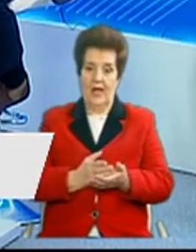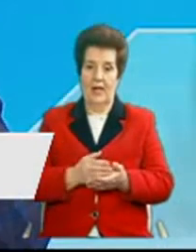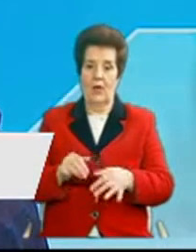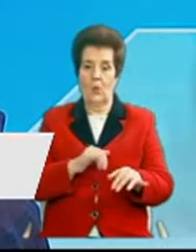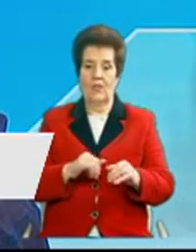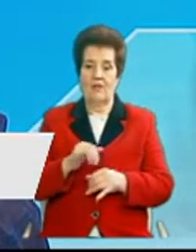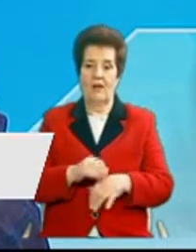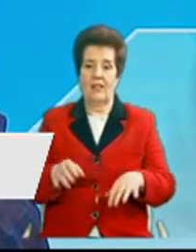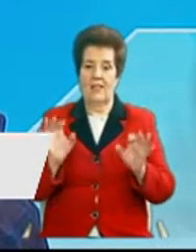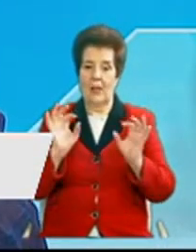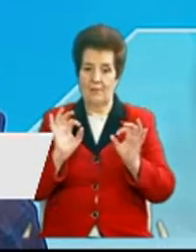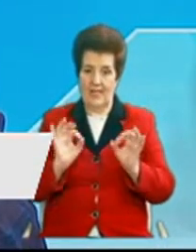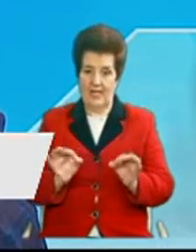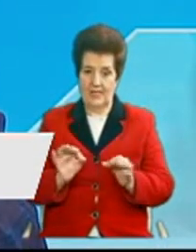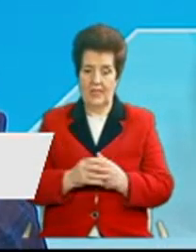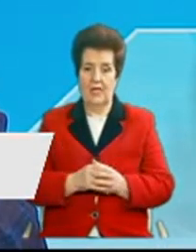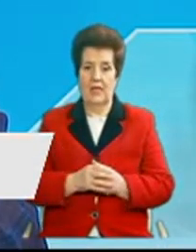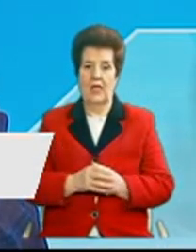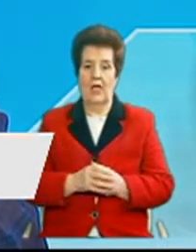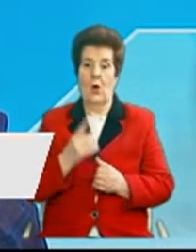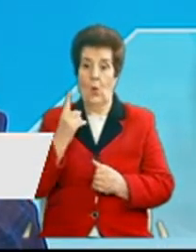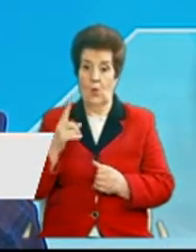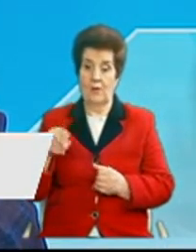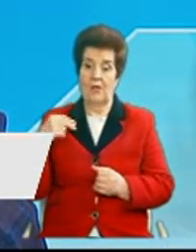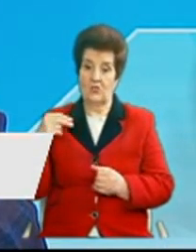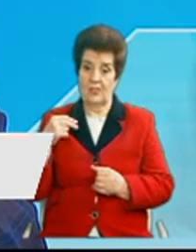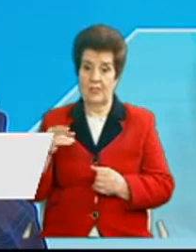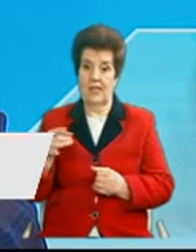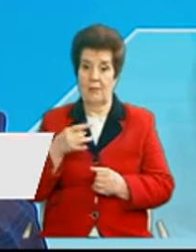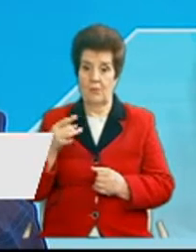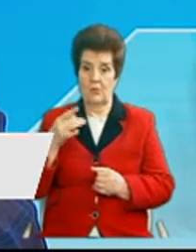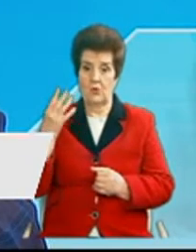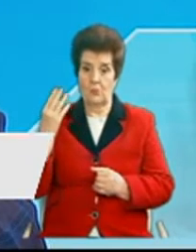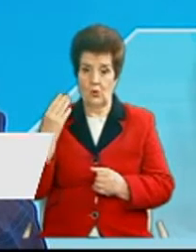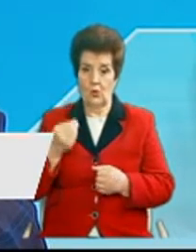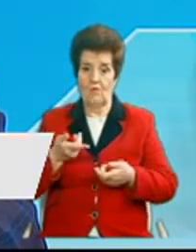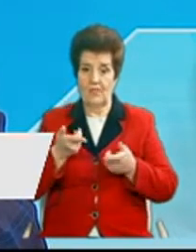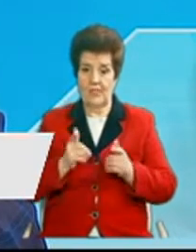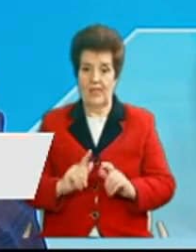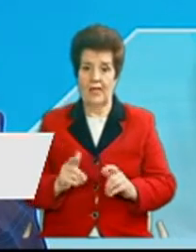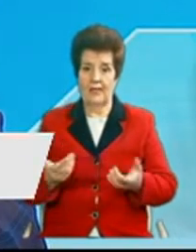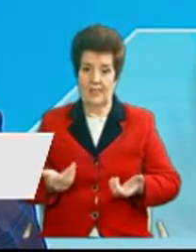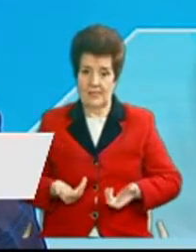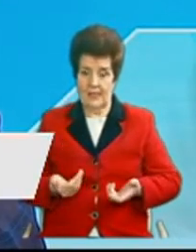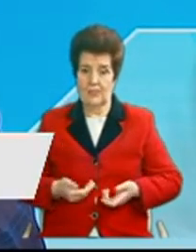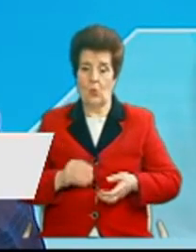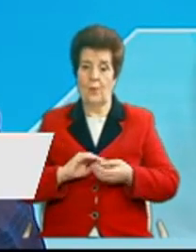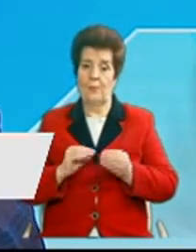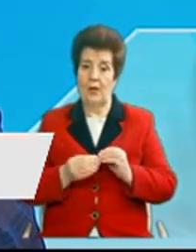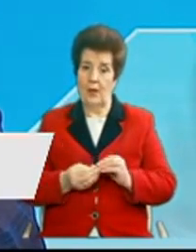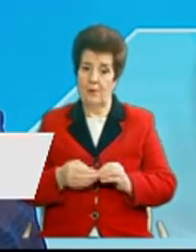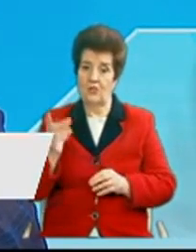dreptate, nu undeva chiar are dreptate, fiindcă un președinte a Republicii Moldova într-adevăr trebuie să trăiască cu problemele